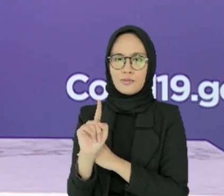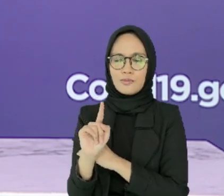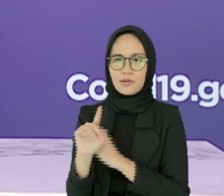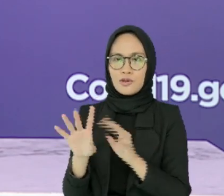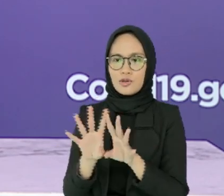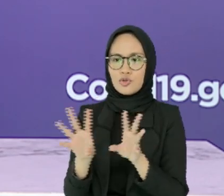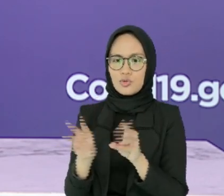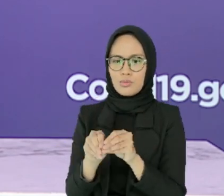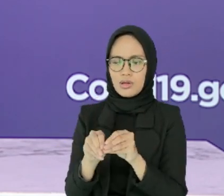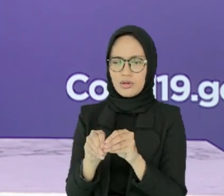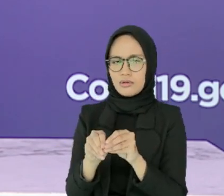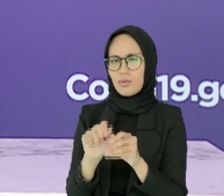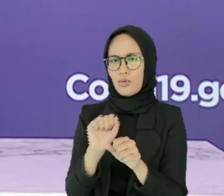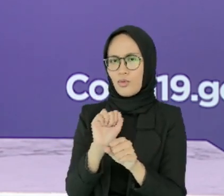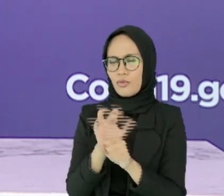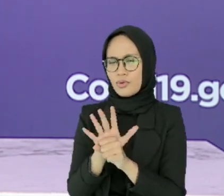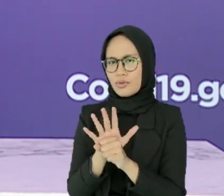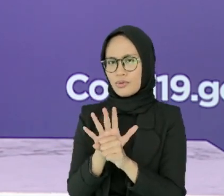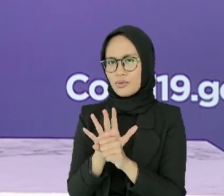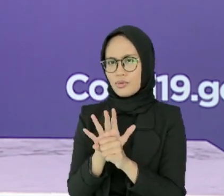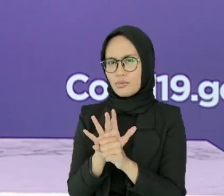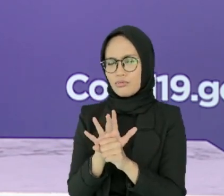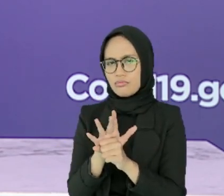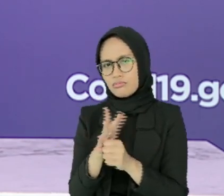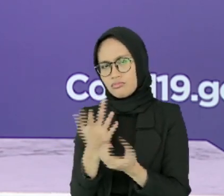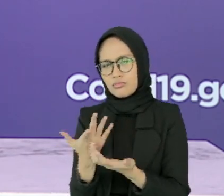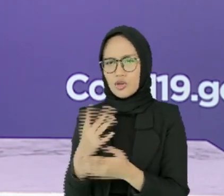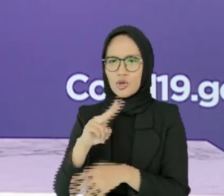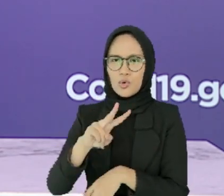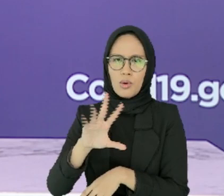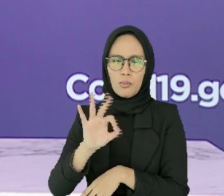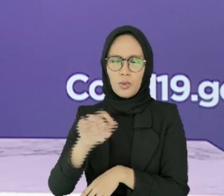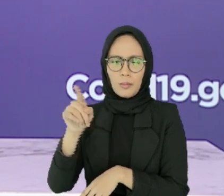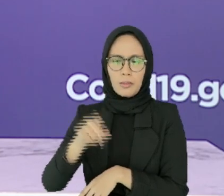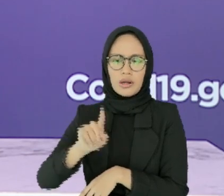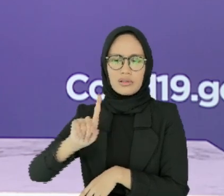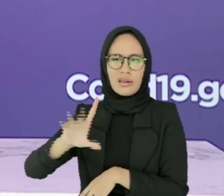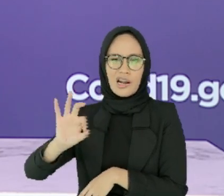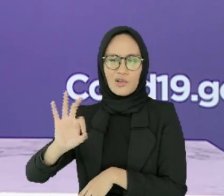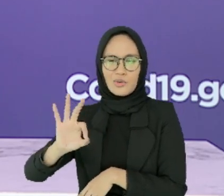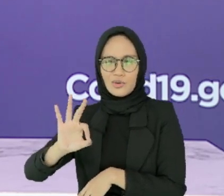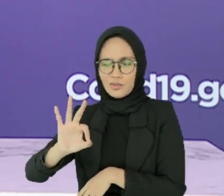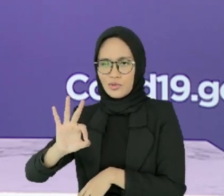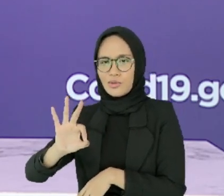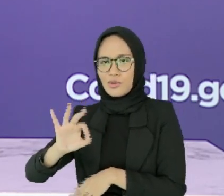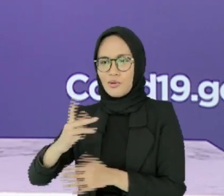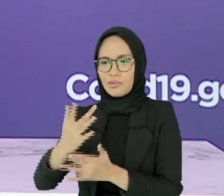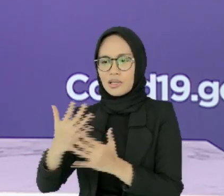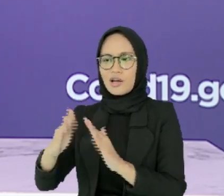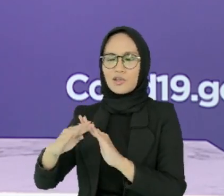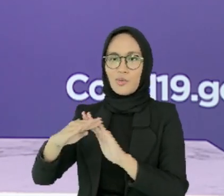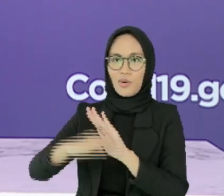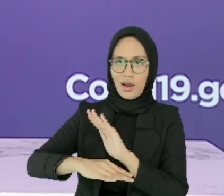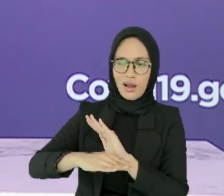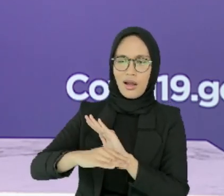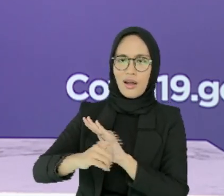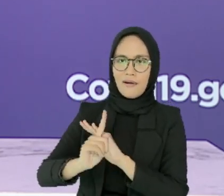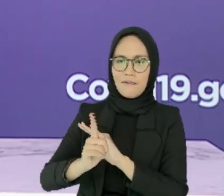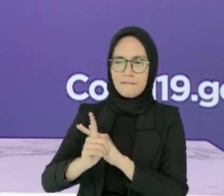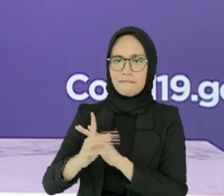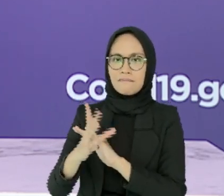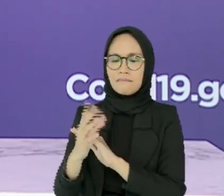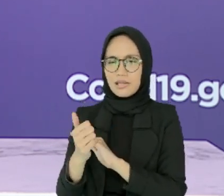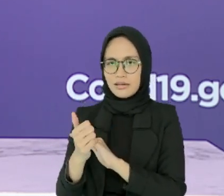dengan jumlah kasus konfirmasi kurang dari 20 perseratus ribu penduduk dengan positif feathered kurang